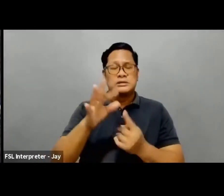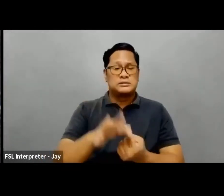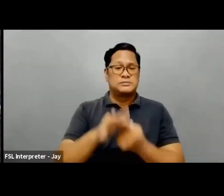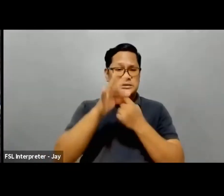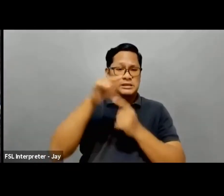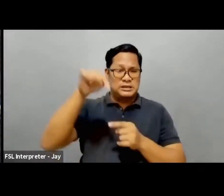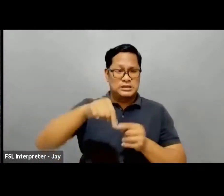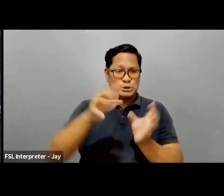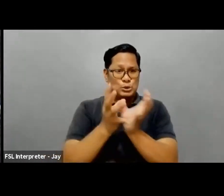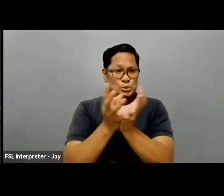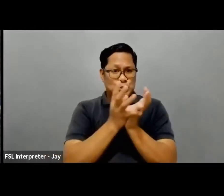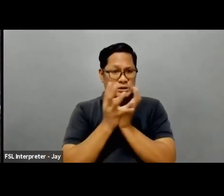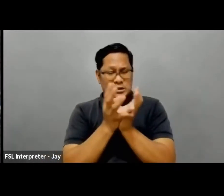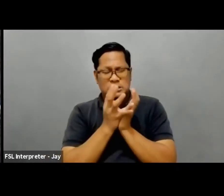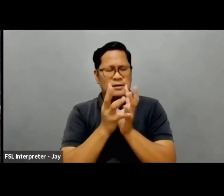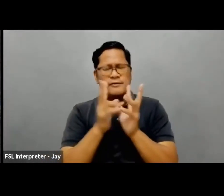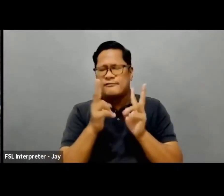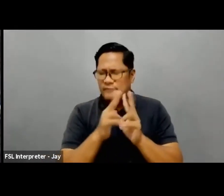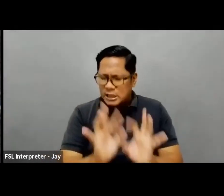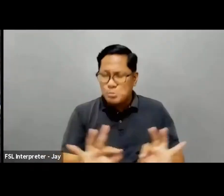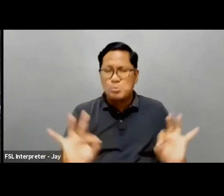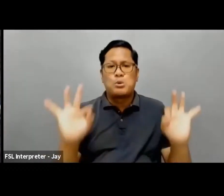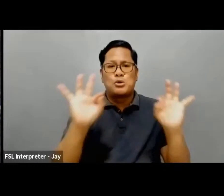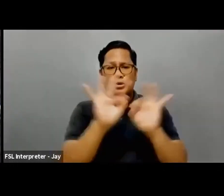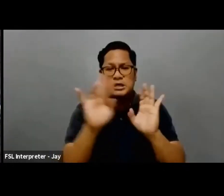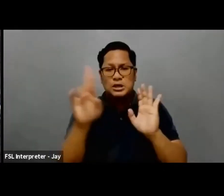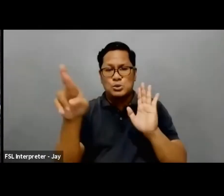kasi napakahalaga po ng papel nila doon sa